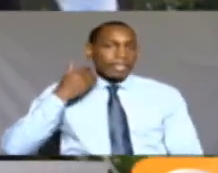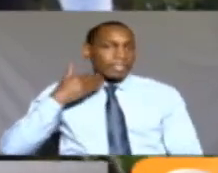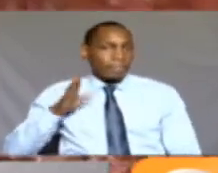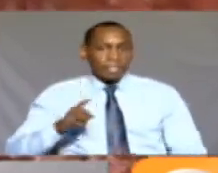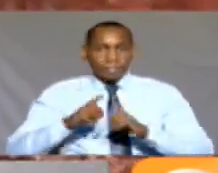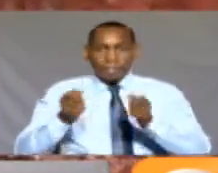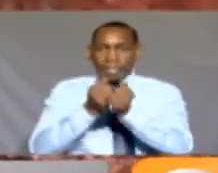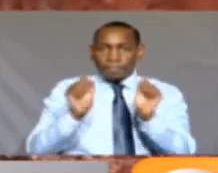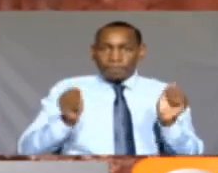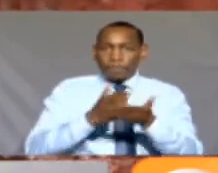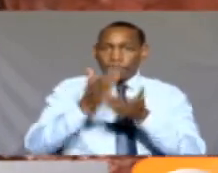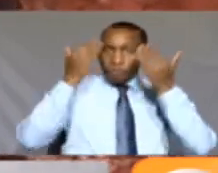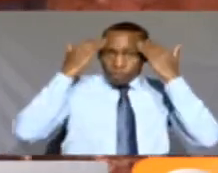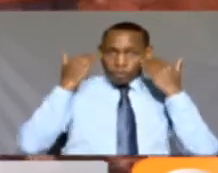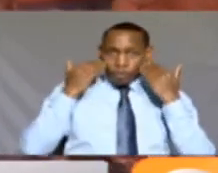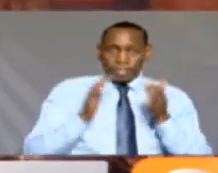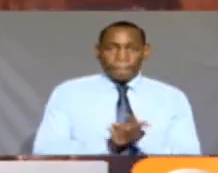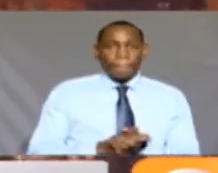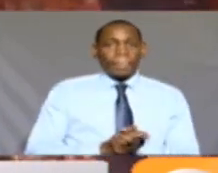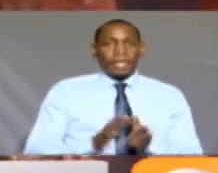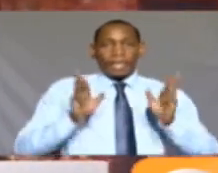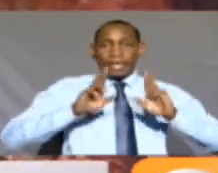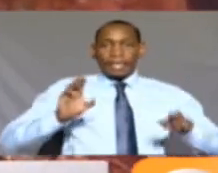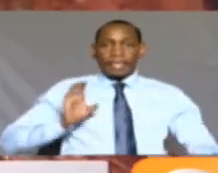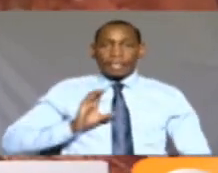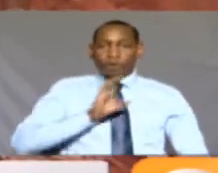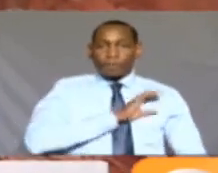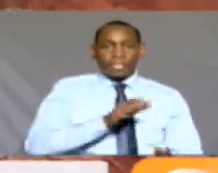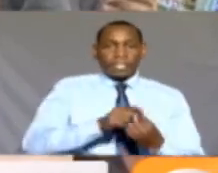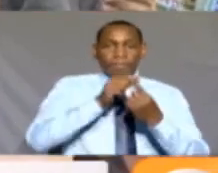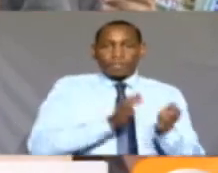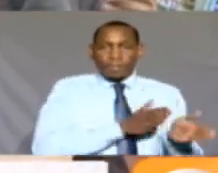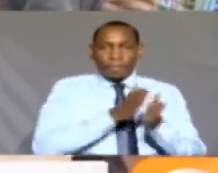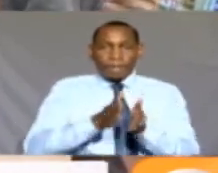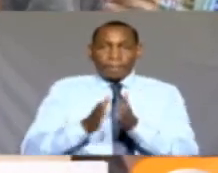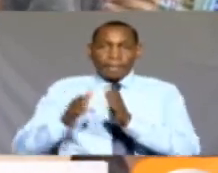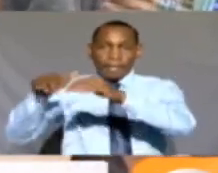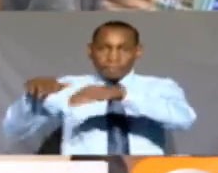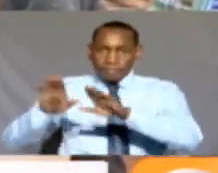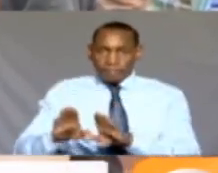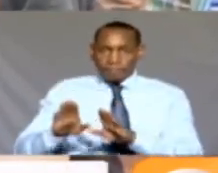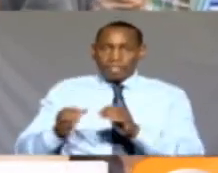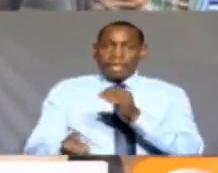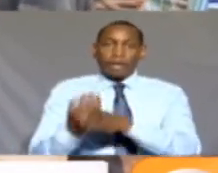hivyo aliachiliwa na mahakama. Tayari kamati maalum ya kusimamia mipango